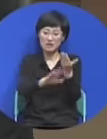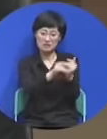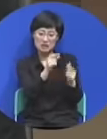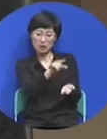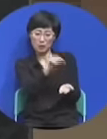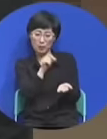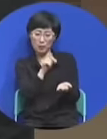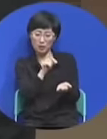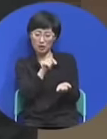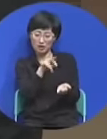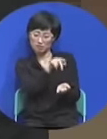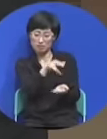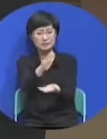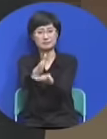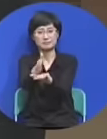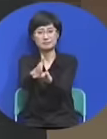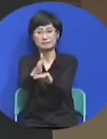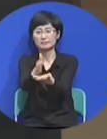弟兄 眼中的 刺呢?